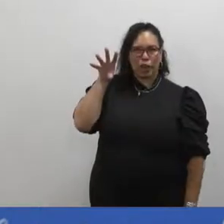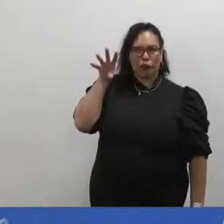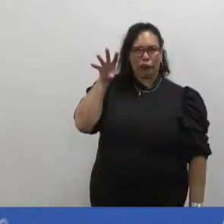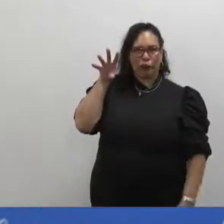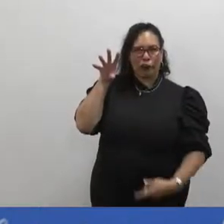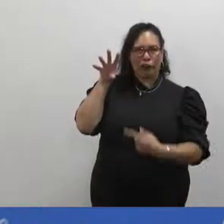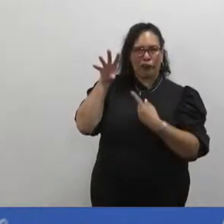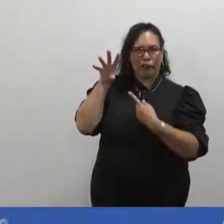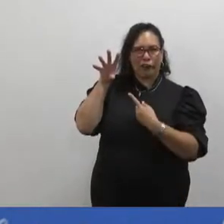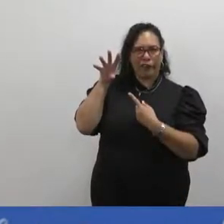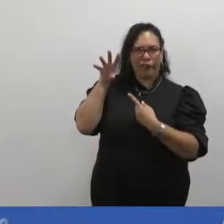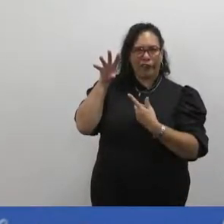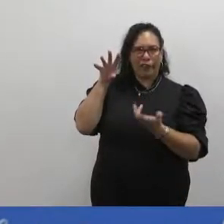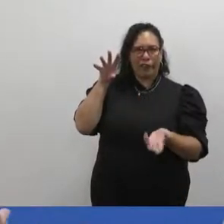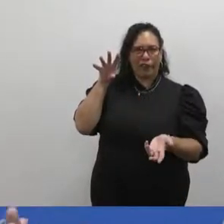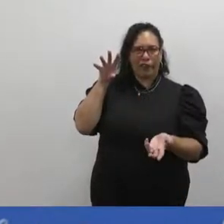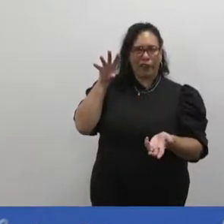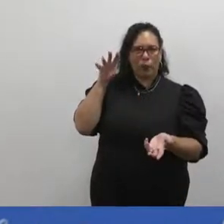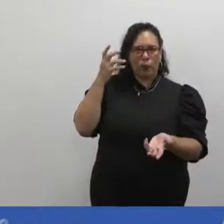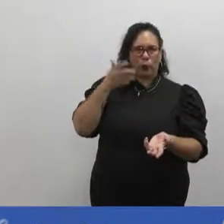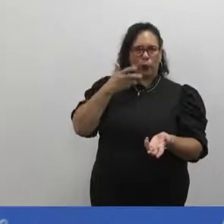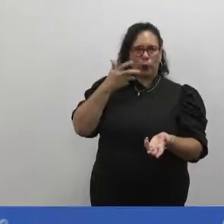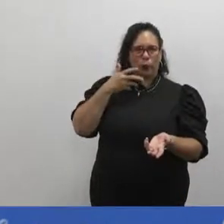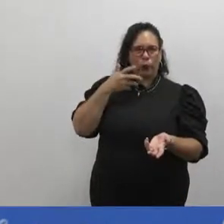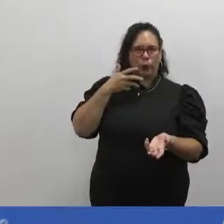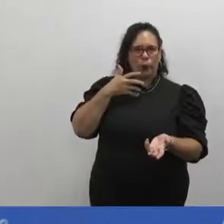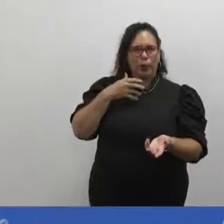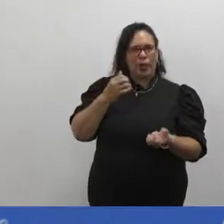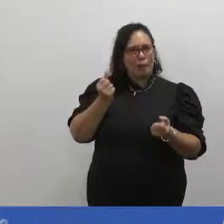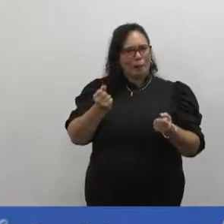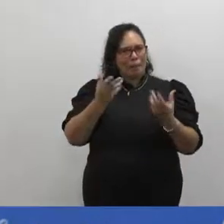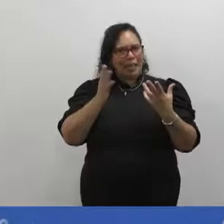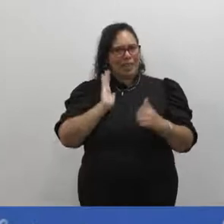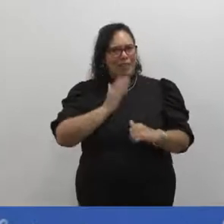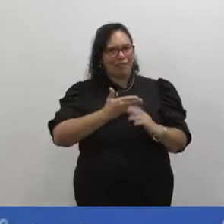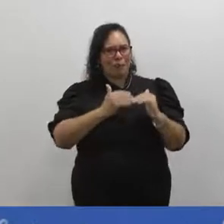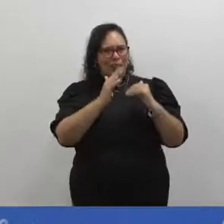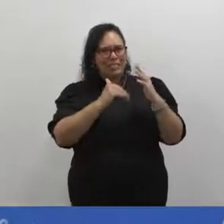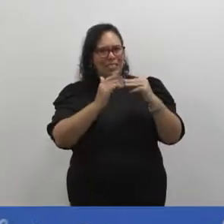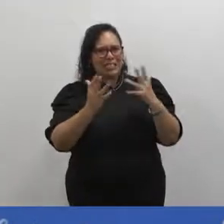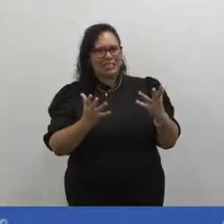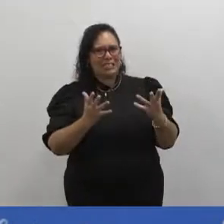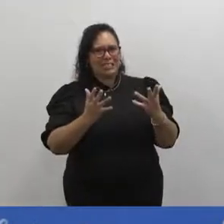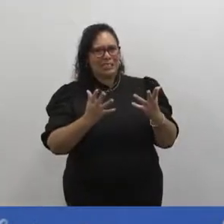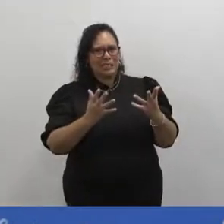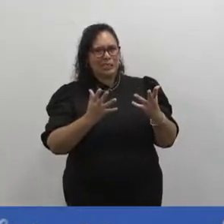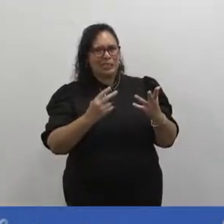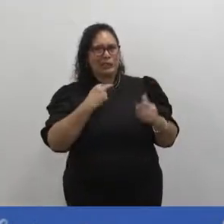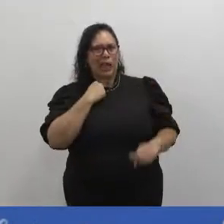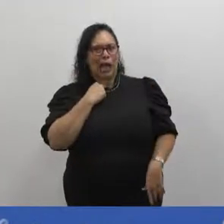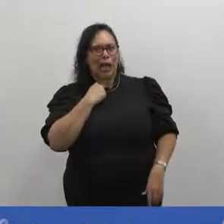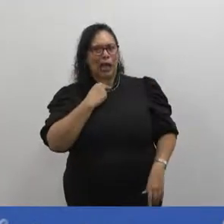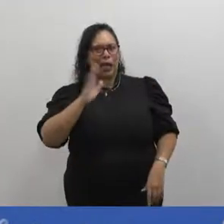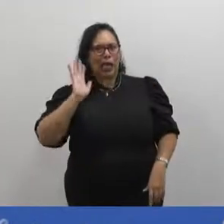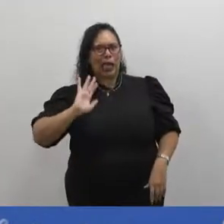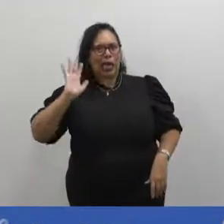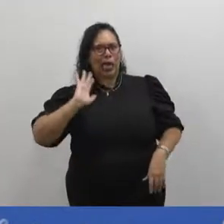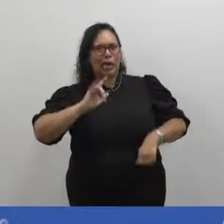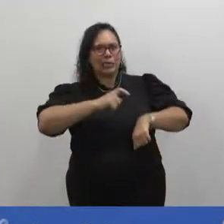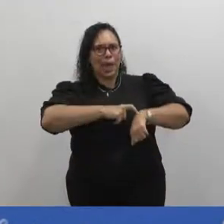projector slide để thà trang bị the bowl màu á nè. À lời này ở kia